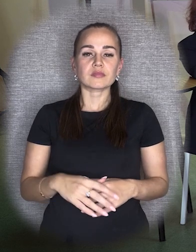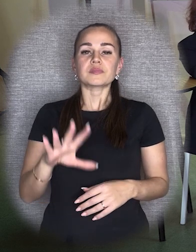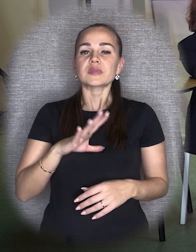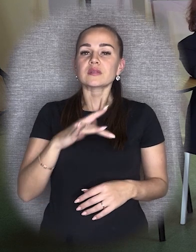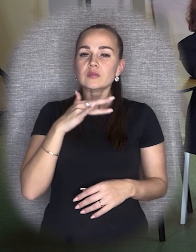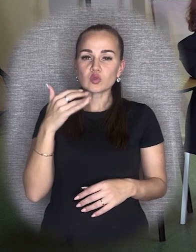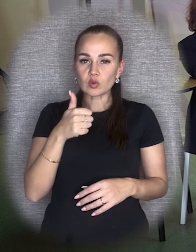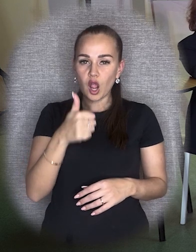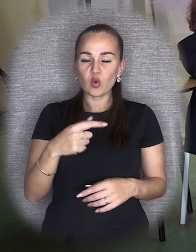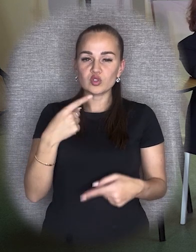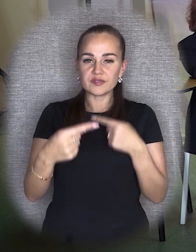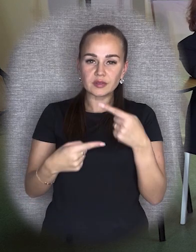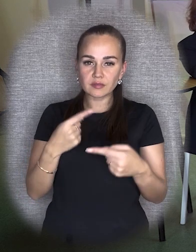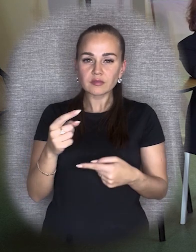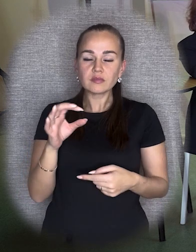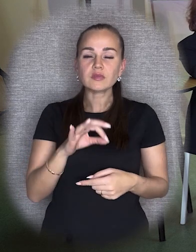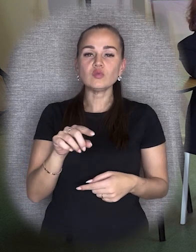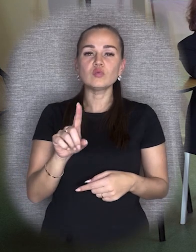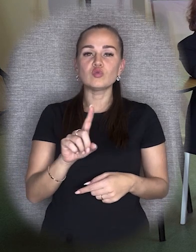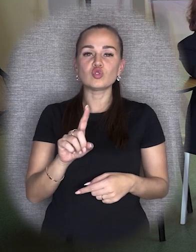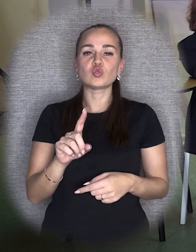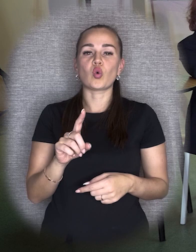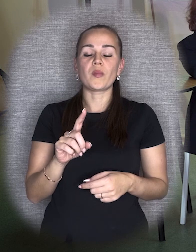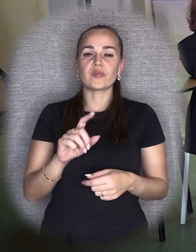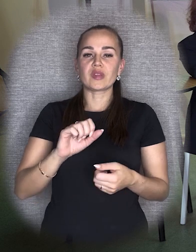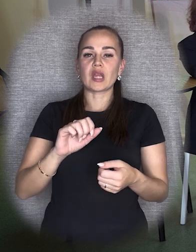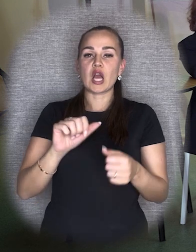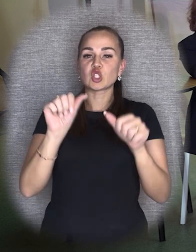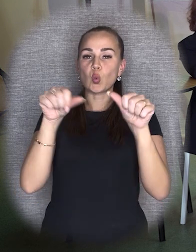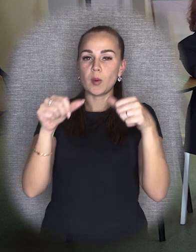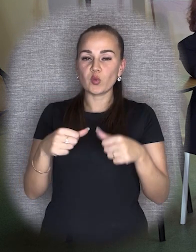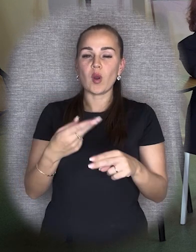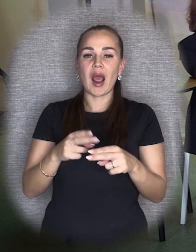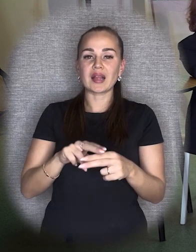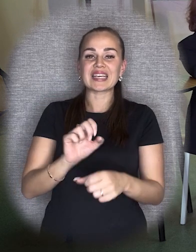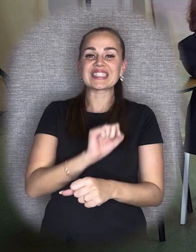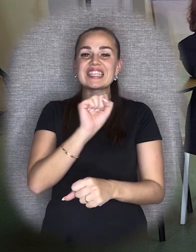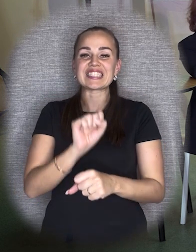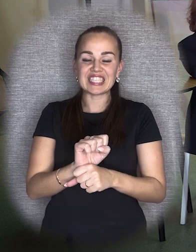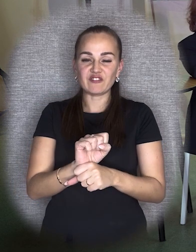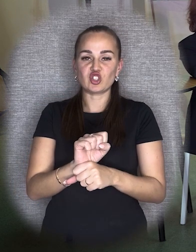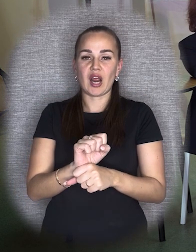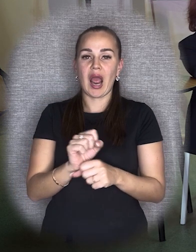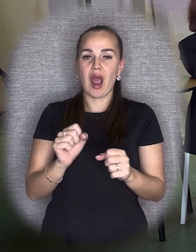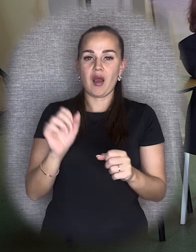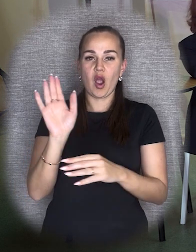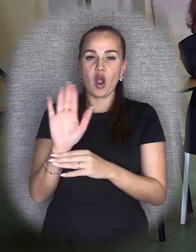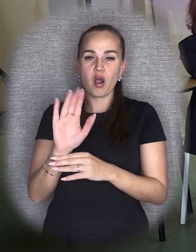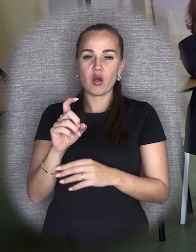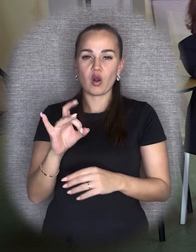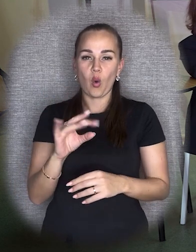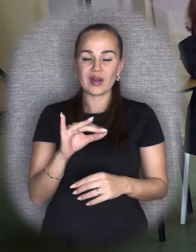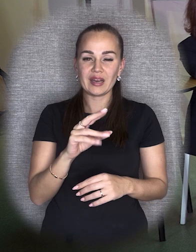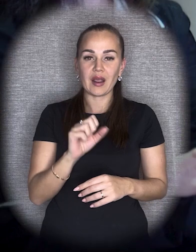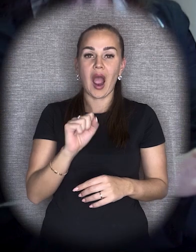том, что скульптура — это застывшая хроника, а хроника — это ожившие герои